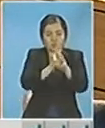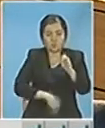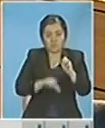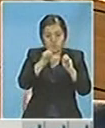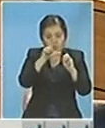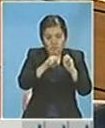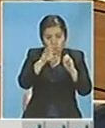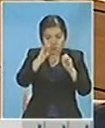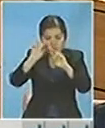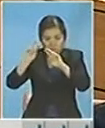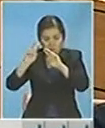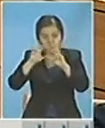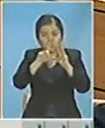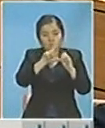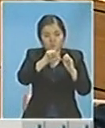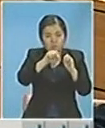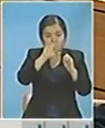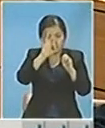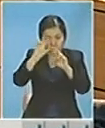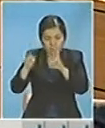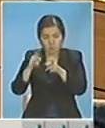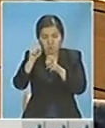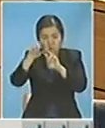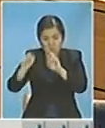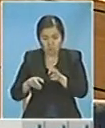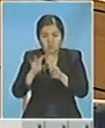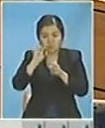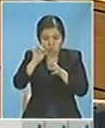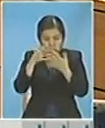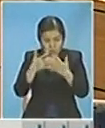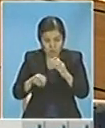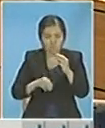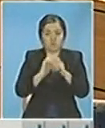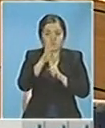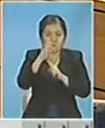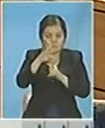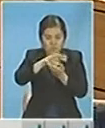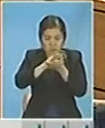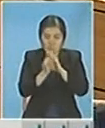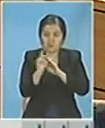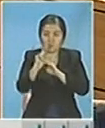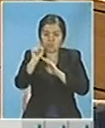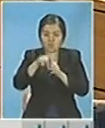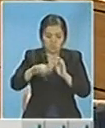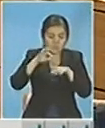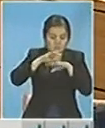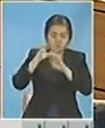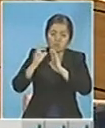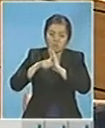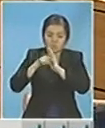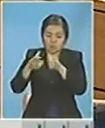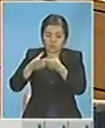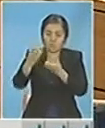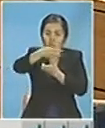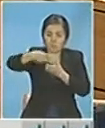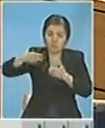งเล็บ8 4ปรับปรุงองค์ประกอบและอำนาจหน้าที่ของคณะกรรมการส่งเสริมกิจการราชบัณฑิตและกำหนดให้เลขาธิการราชบัณฑิตปฏิบัติหน้า